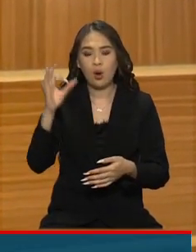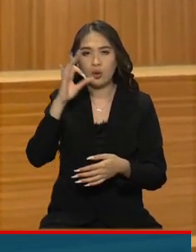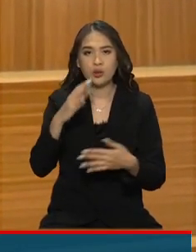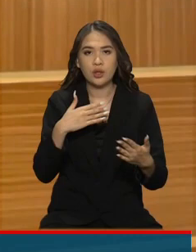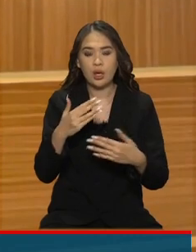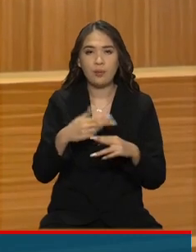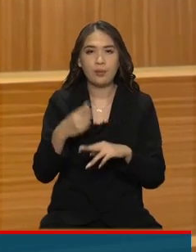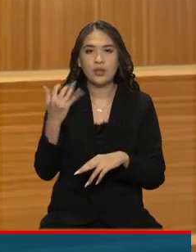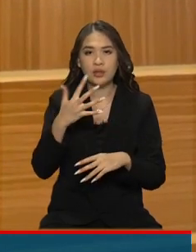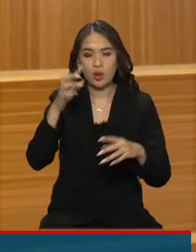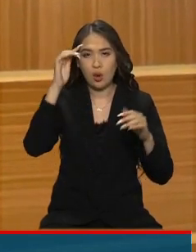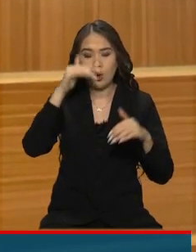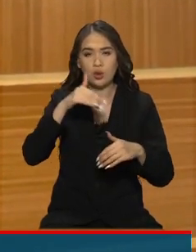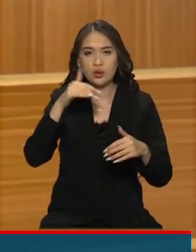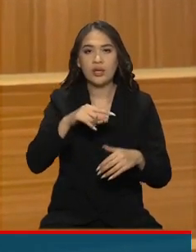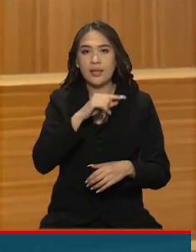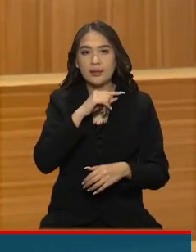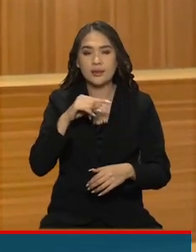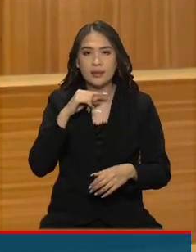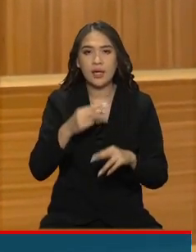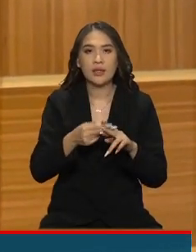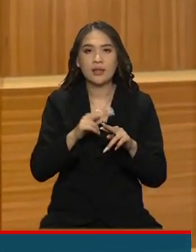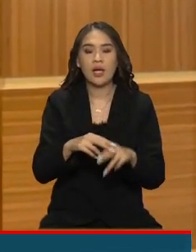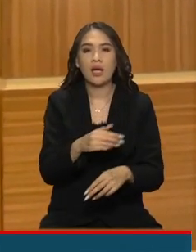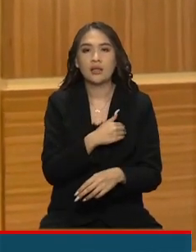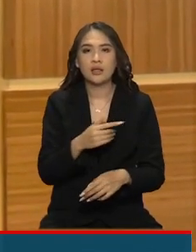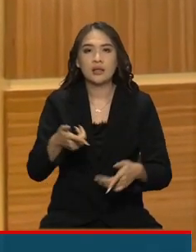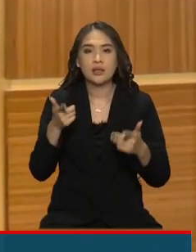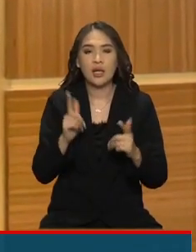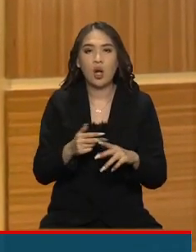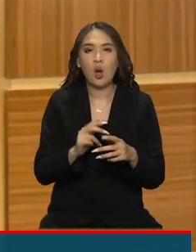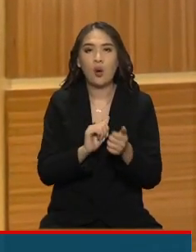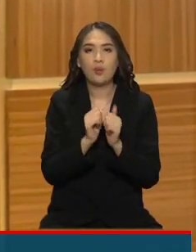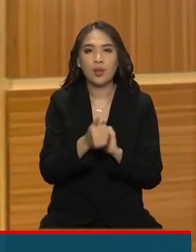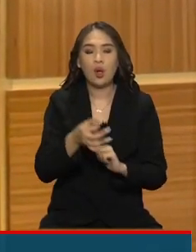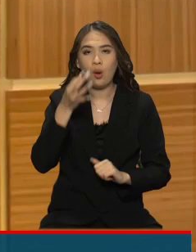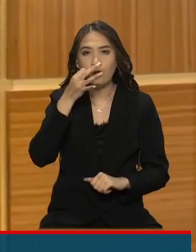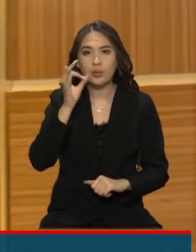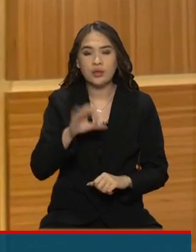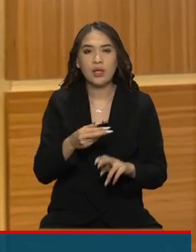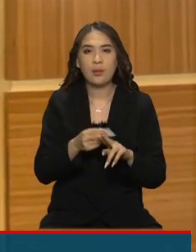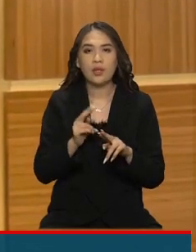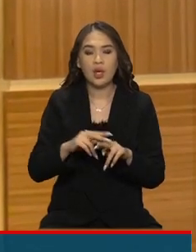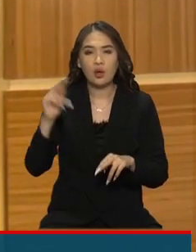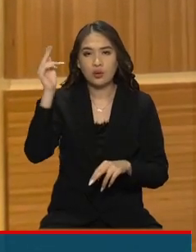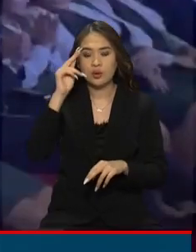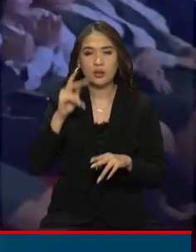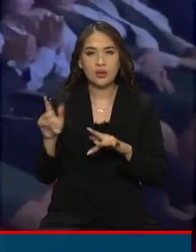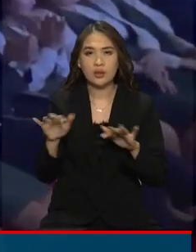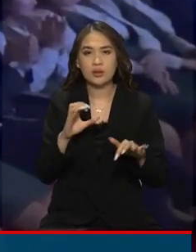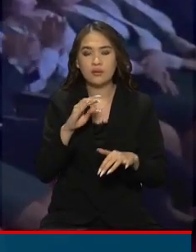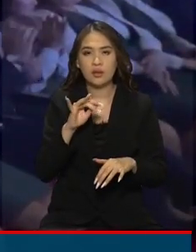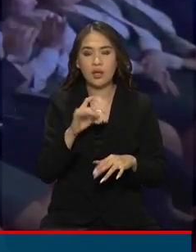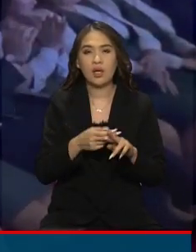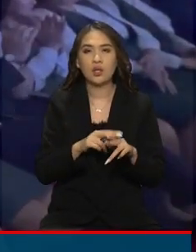сотрудничестве с 5 колледжами Российской Федерации. Главная цель этих соглашений – обмен опытом между странами в образовательной сфере. По